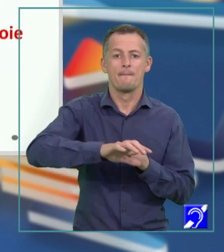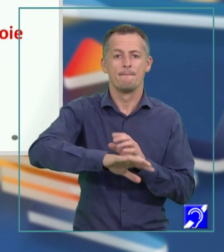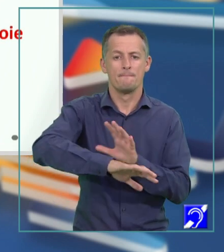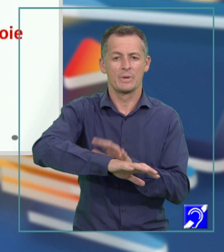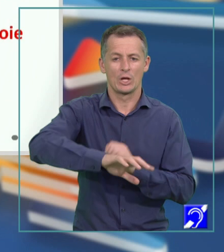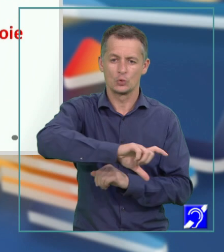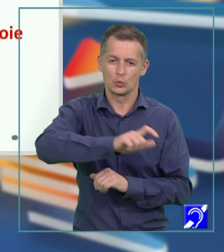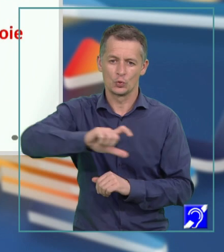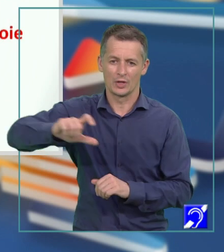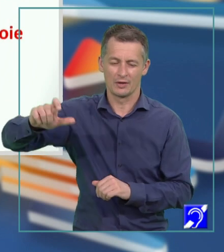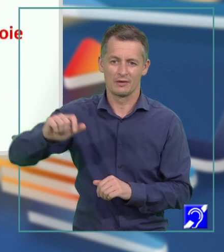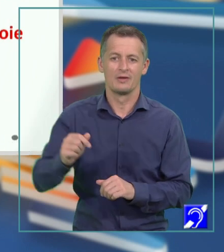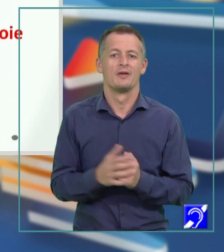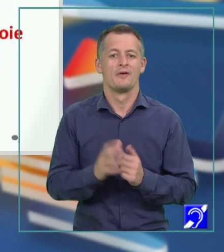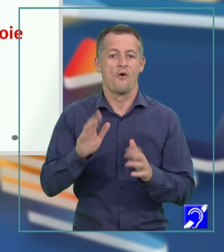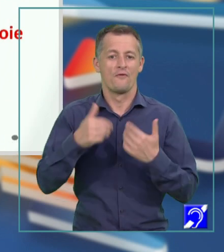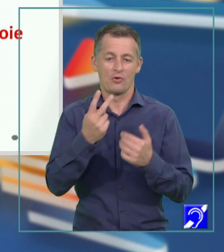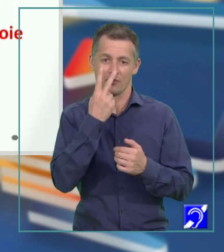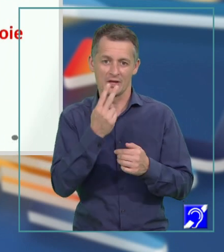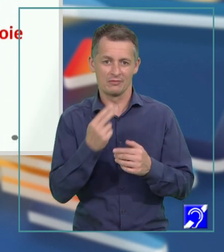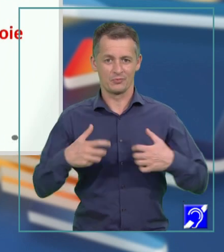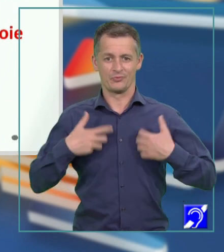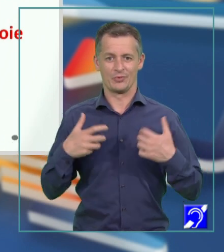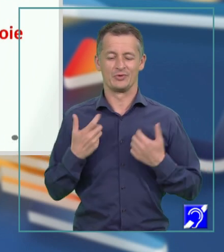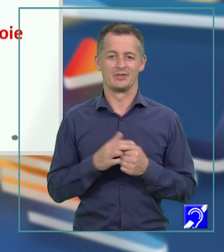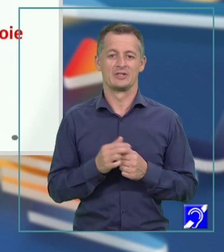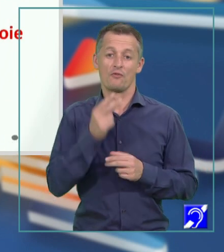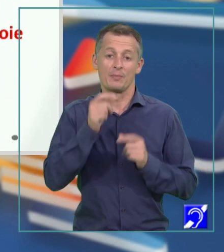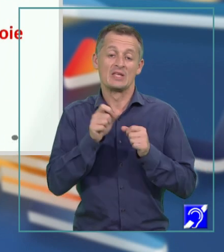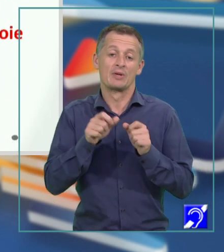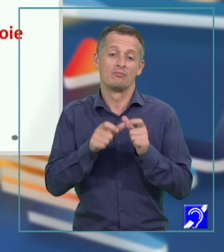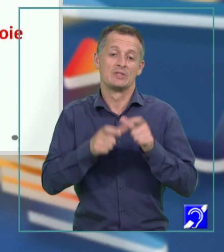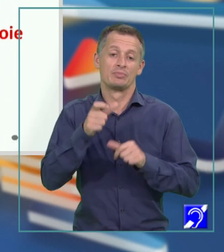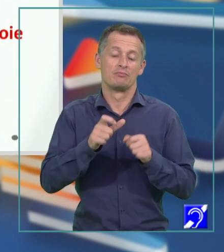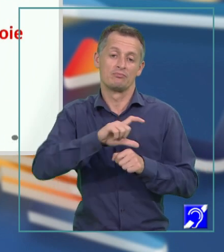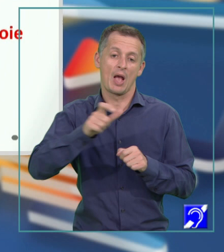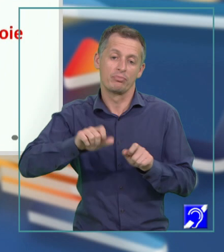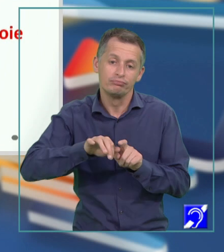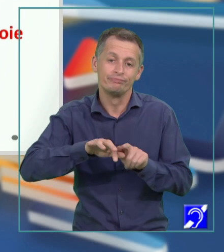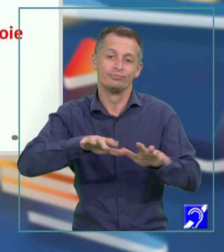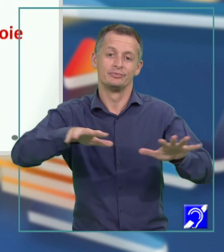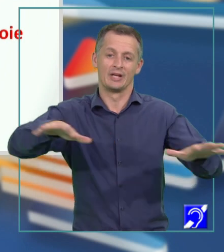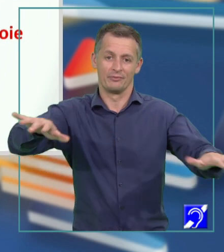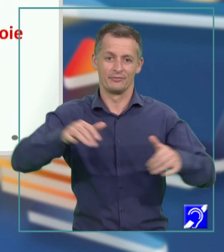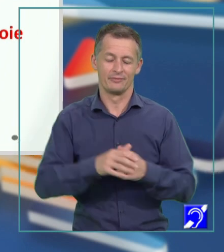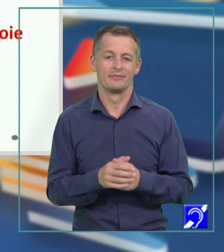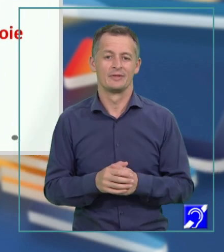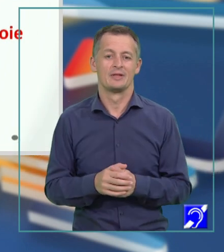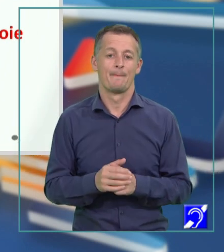un peisaj încântător. Aici se referă la ramificația cursului principal al unei ape curgătoare,